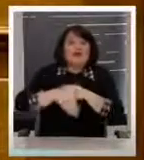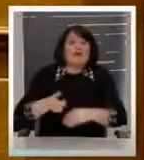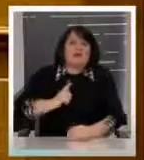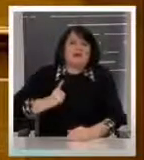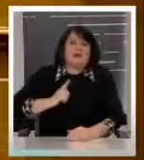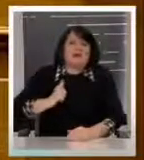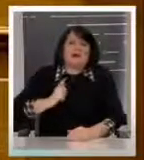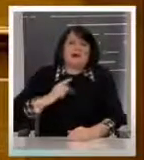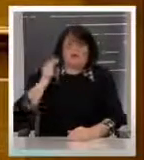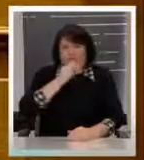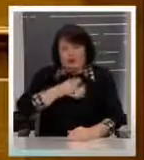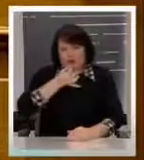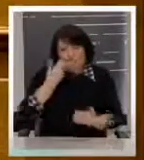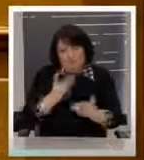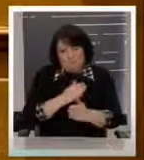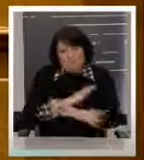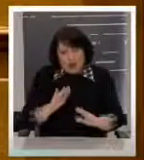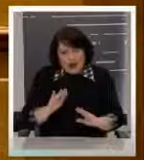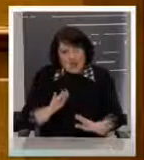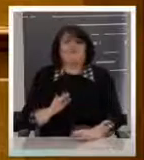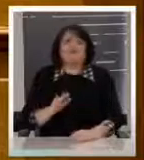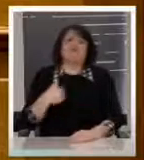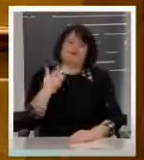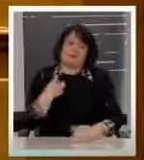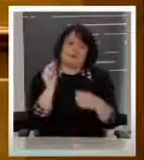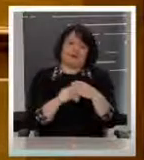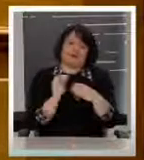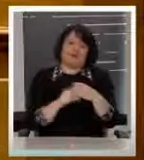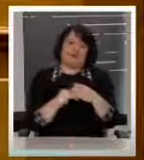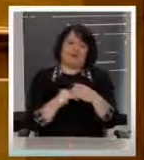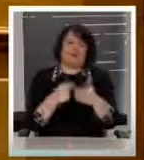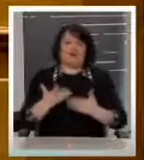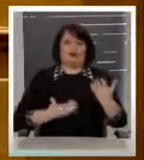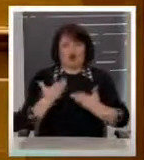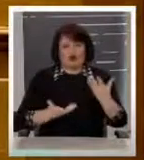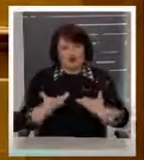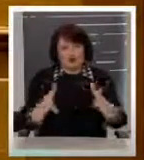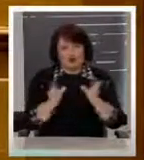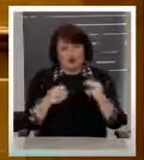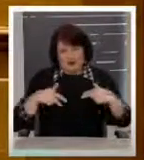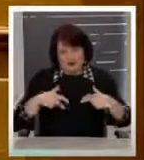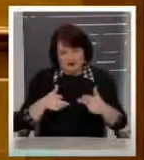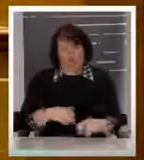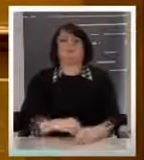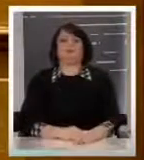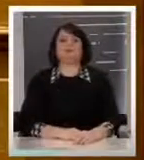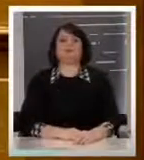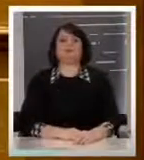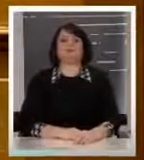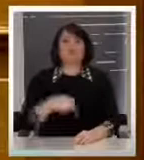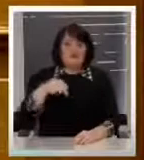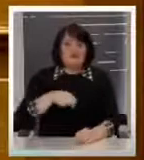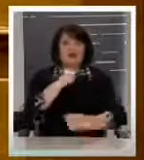να κλείσει ο Πρωθυπουργός την ομιλία προκειμένου να ψηφίσουμε τον προϋπολογισμό του κράτους.